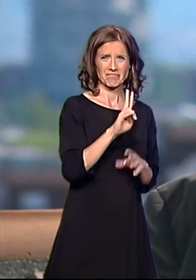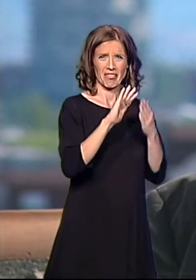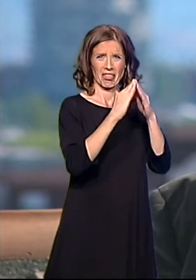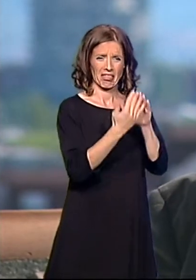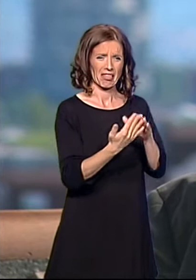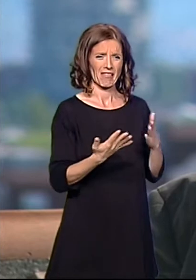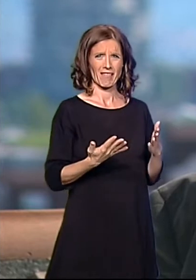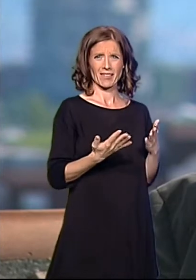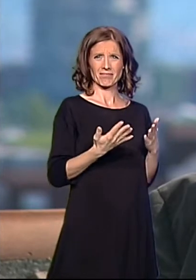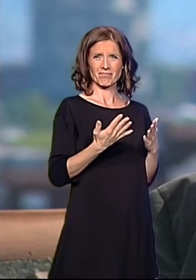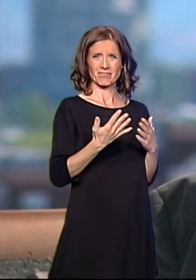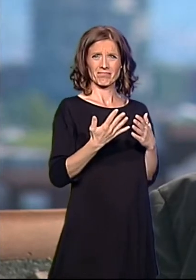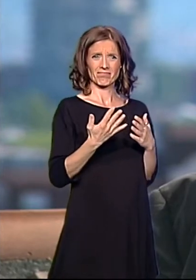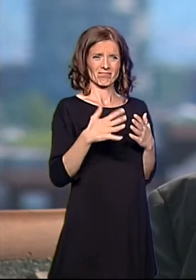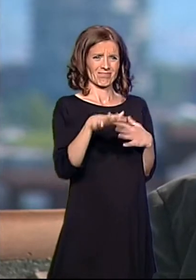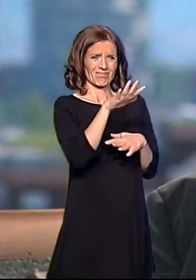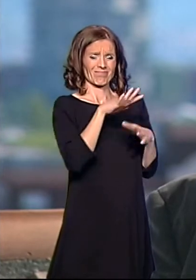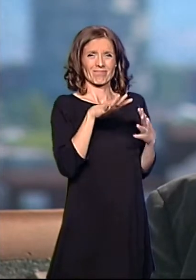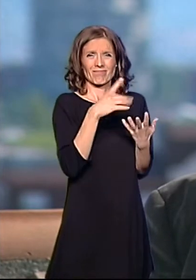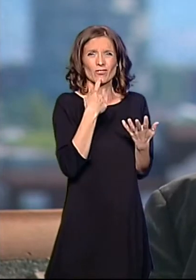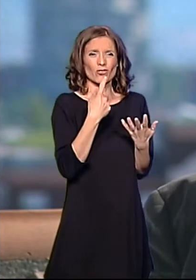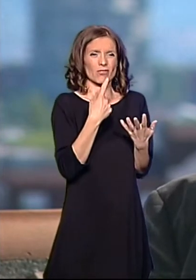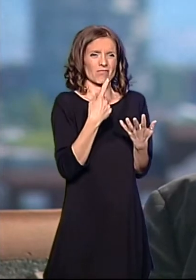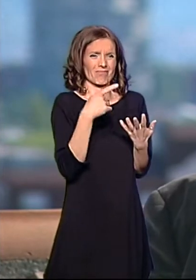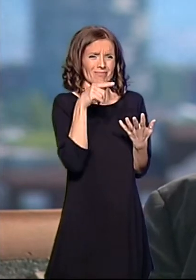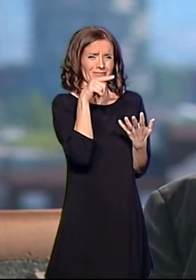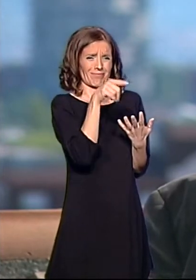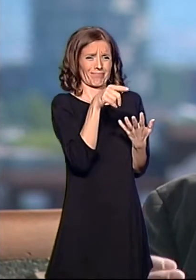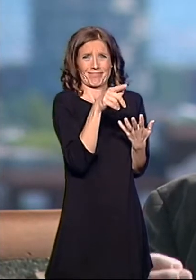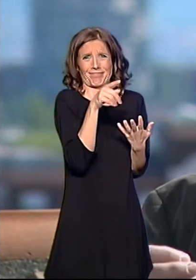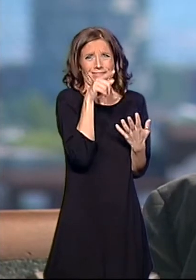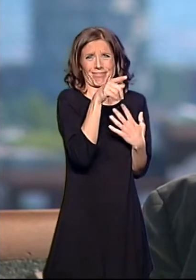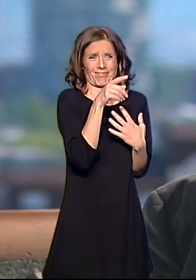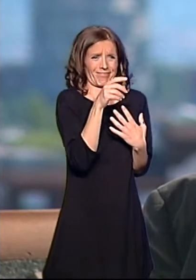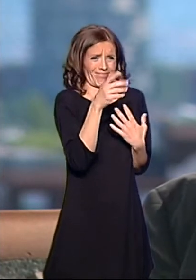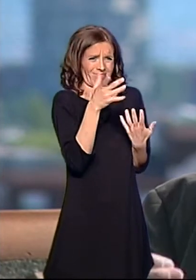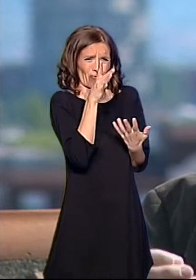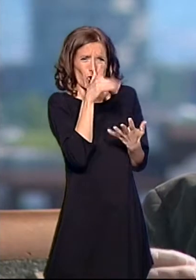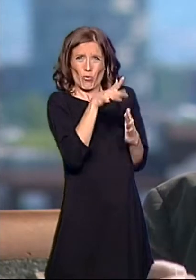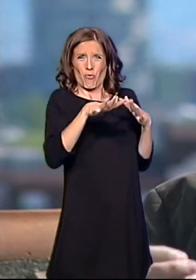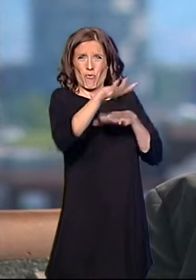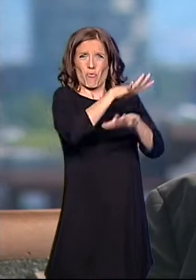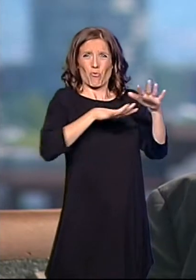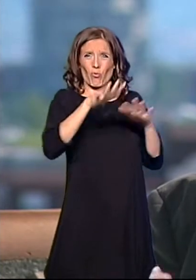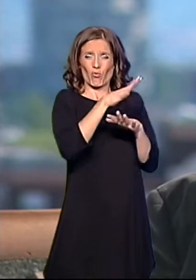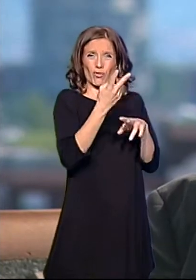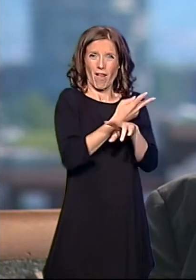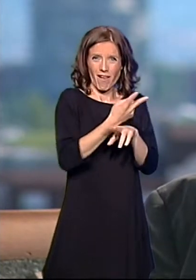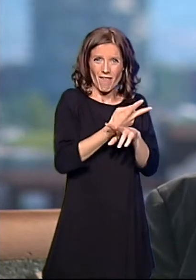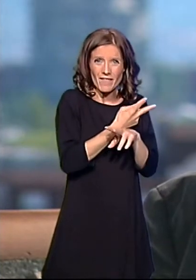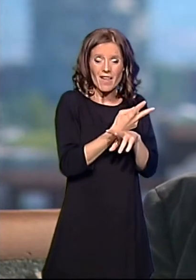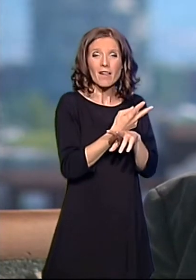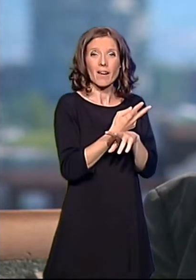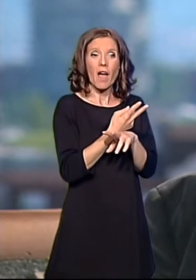straćara, jedan ono, kako Amerikanci kažu, juke joint, dakle, jedna vrlo ružna